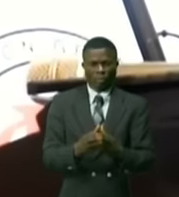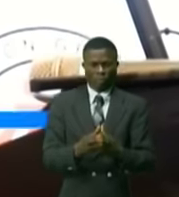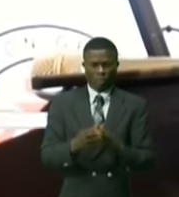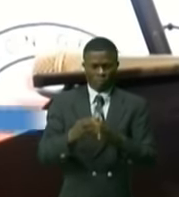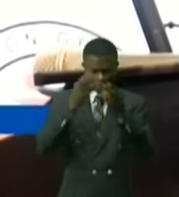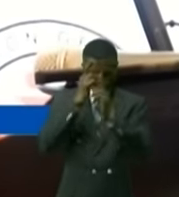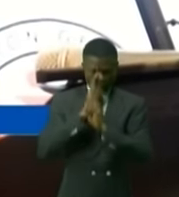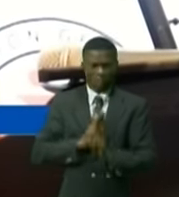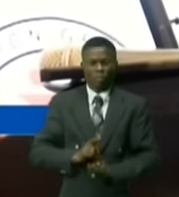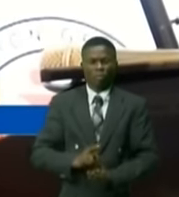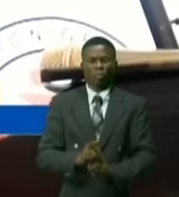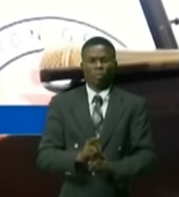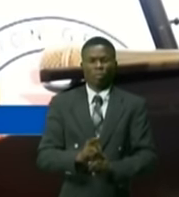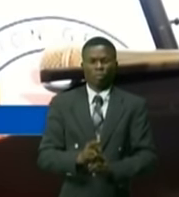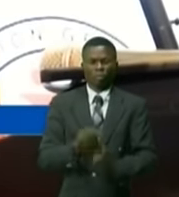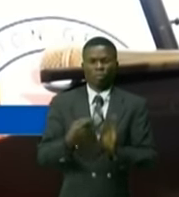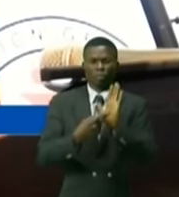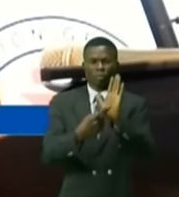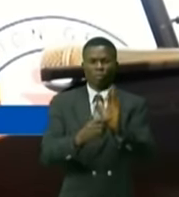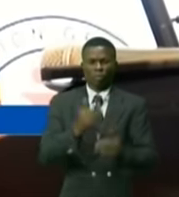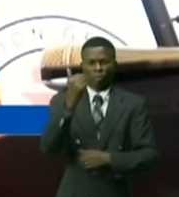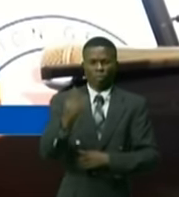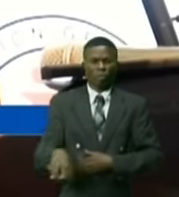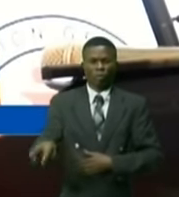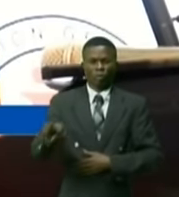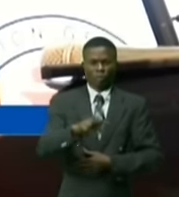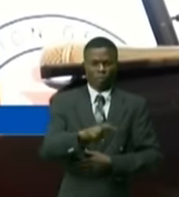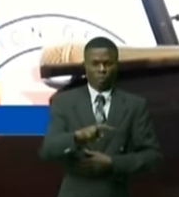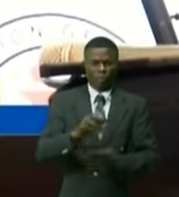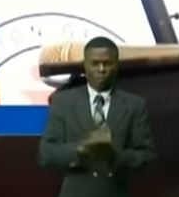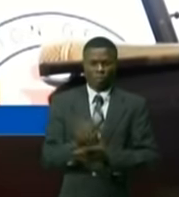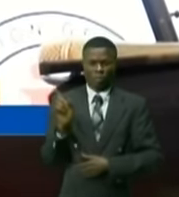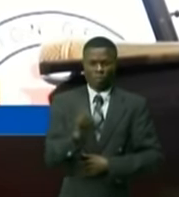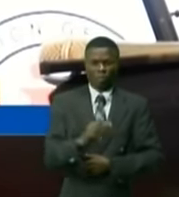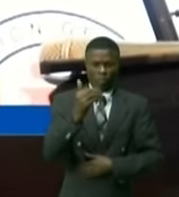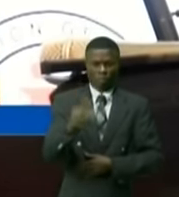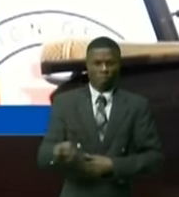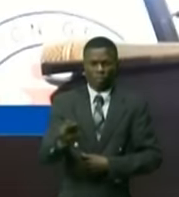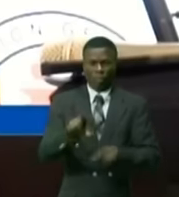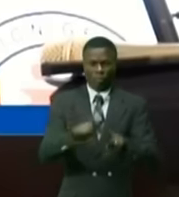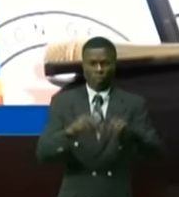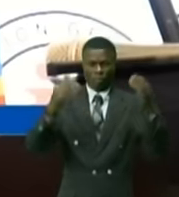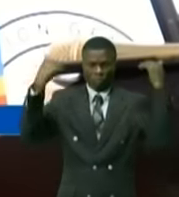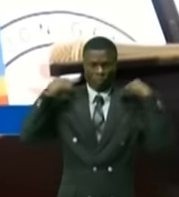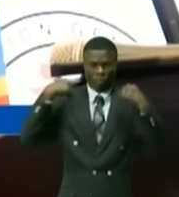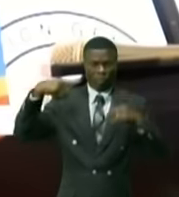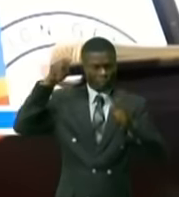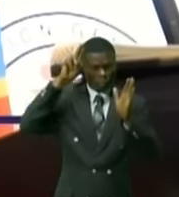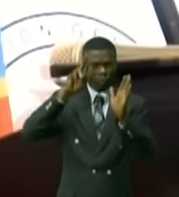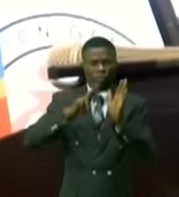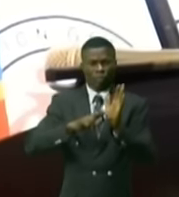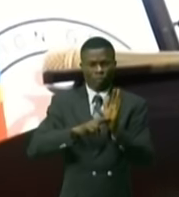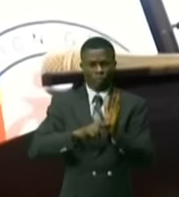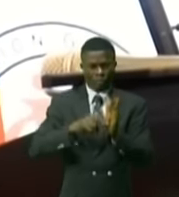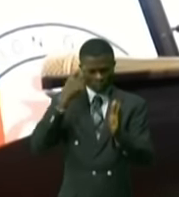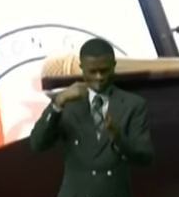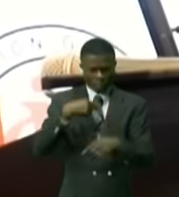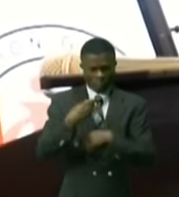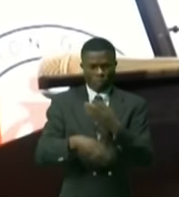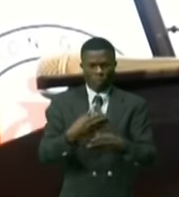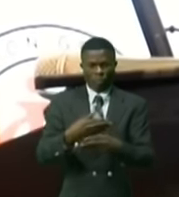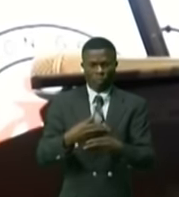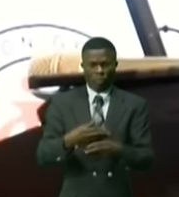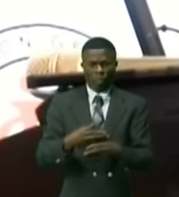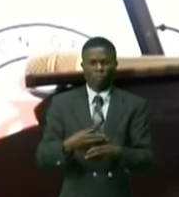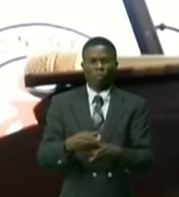solennité que je me présente devant vous en tant que chef du gouvernement pour procéder au